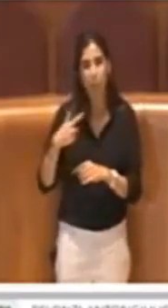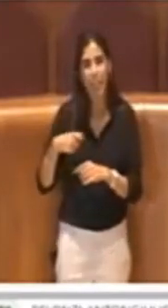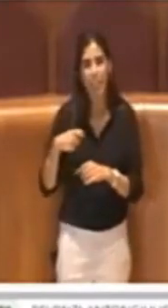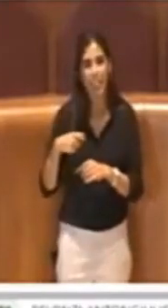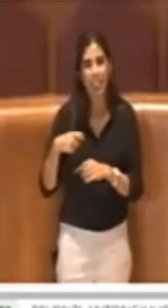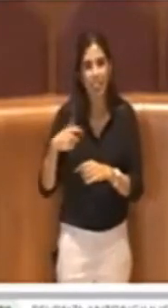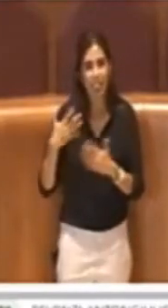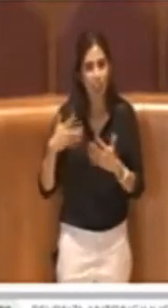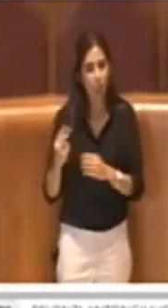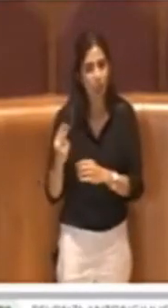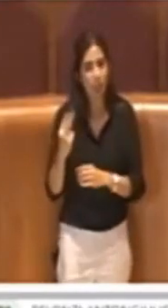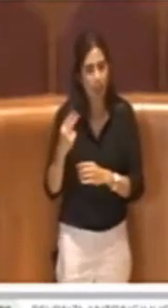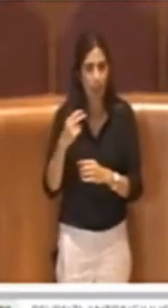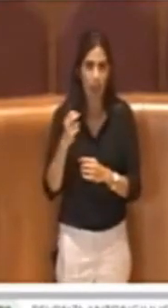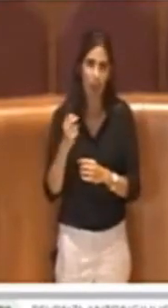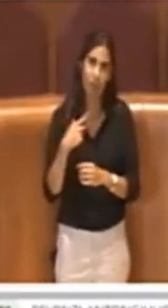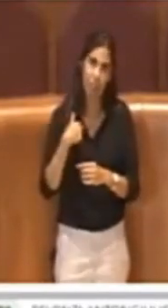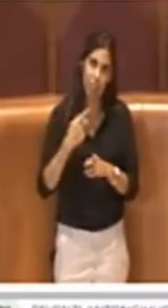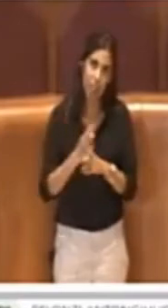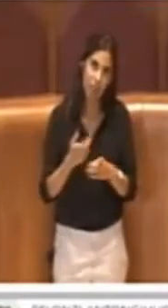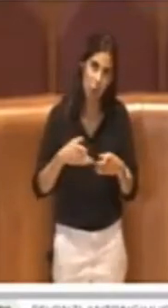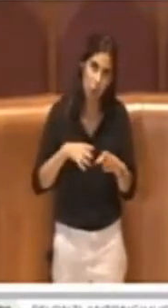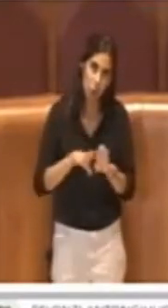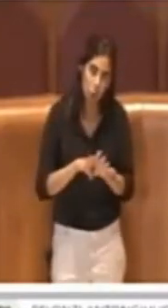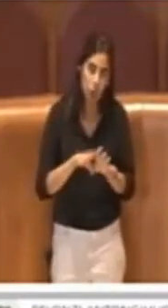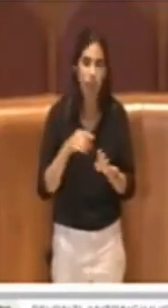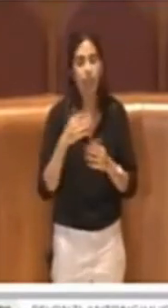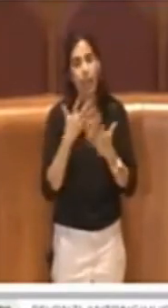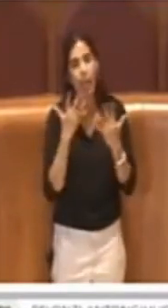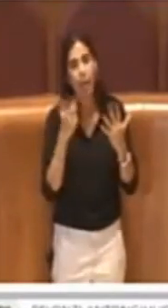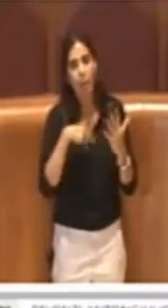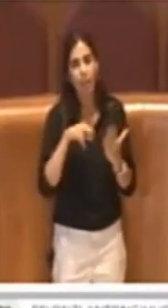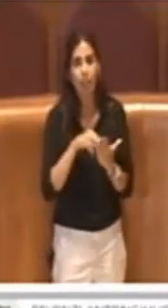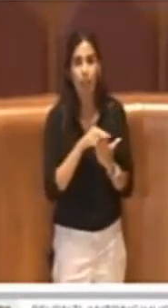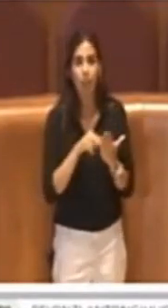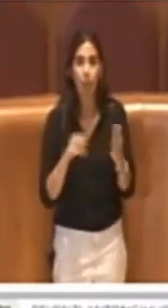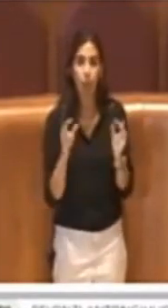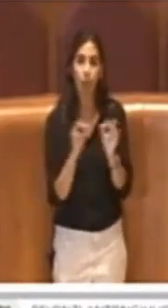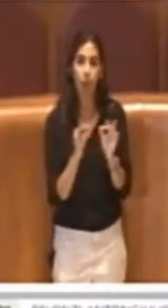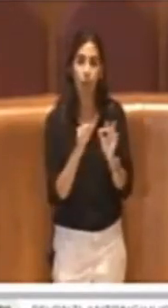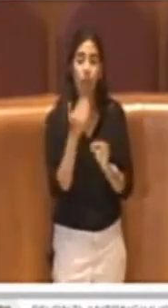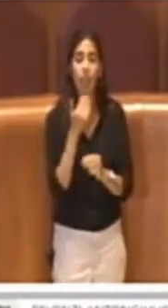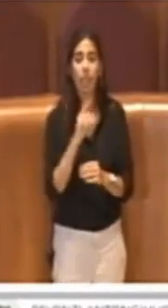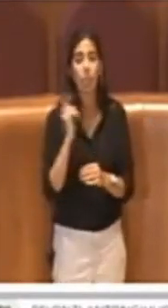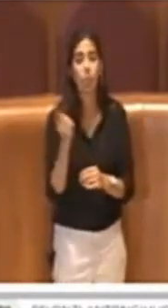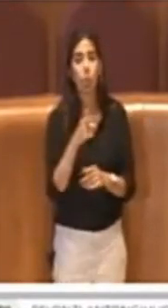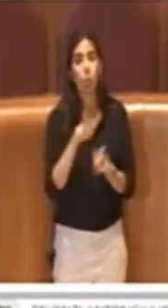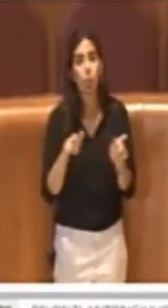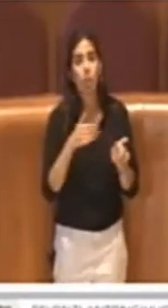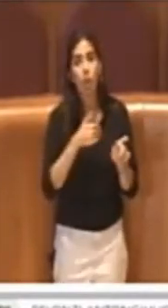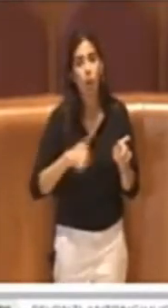il voto è favorevole, ringrazio tutti i consiglieri che vogliono